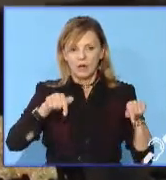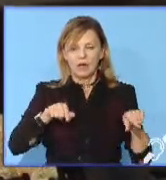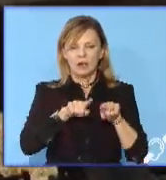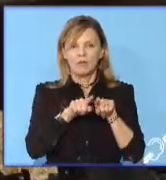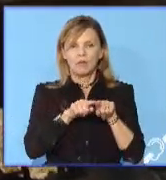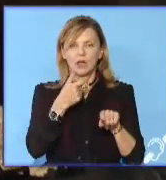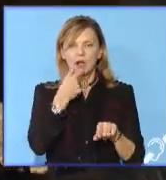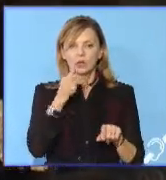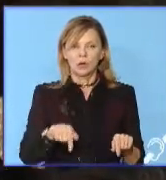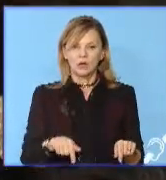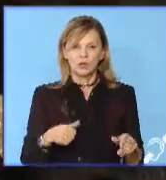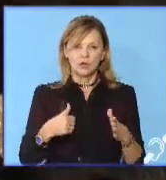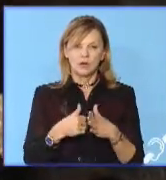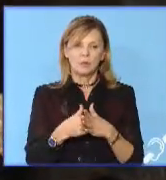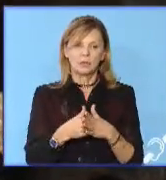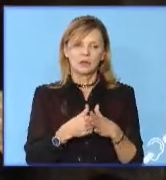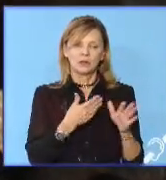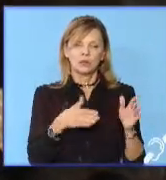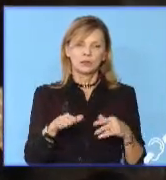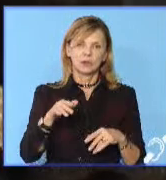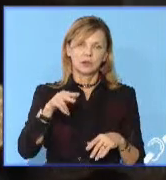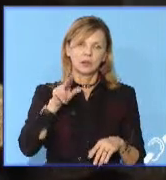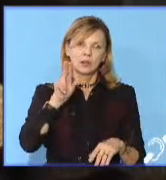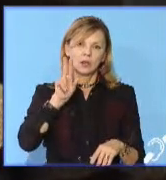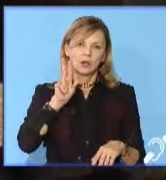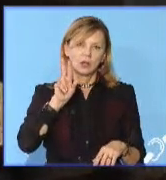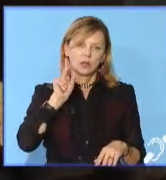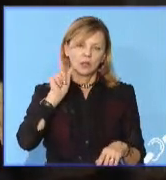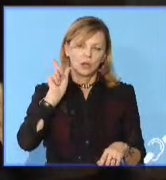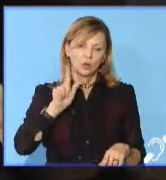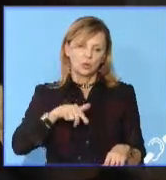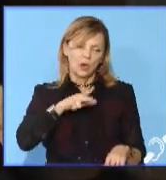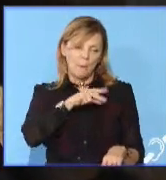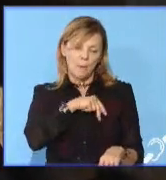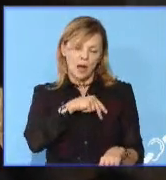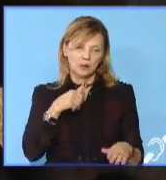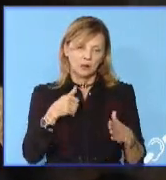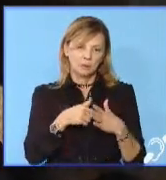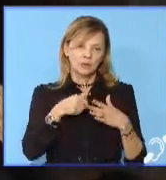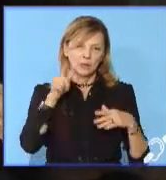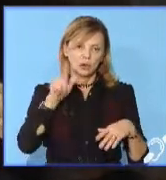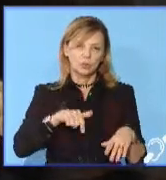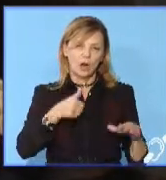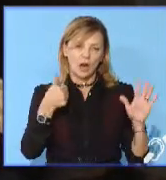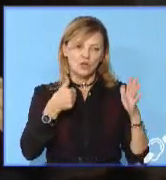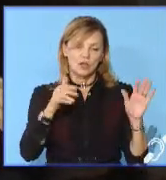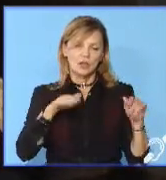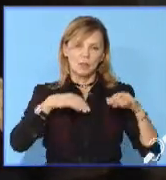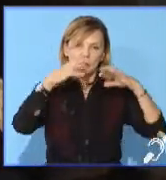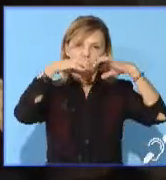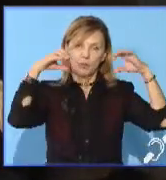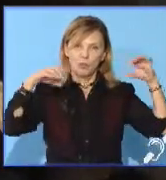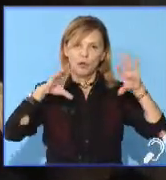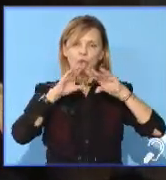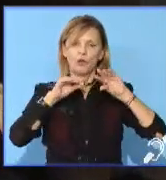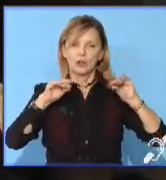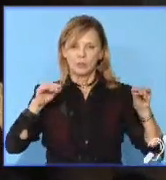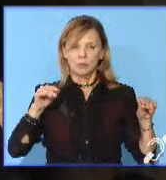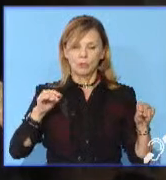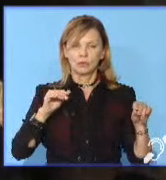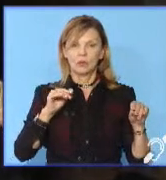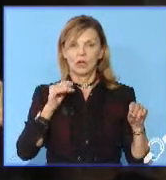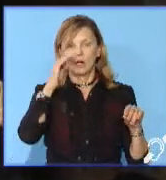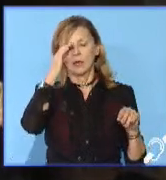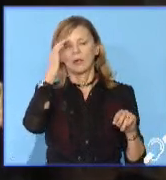În sensul că până din martie până prin luna 6 am avut precipitații, să zicem, care au